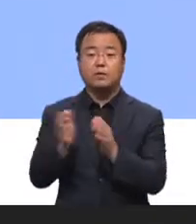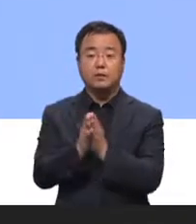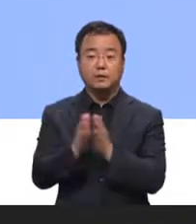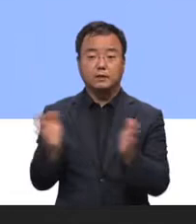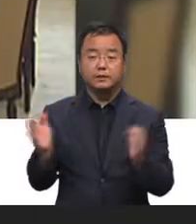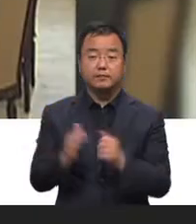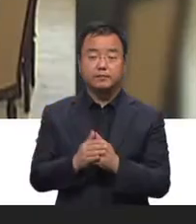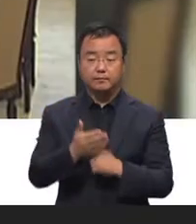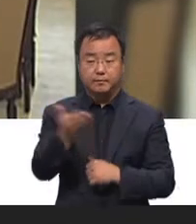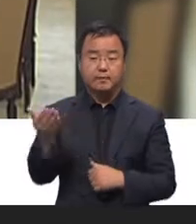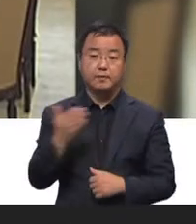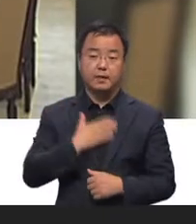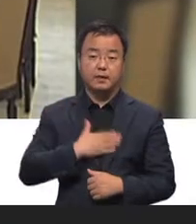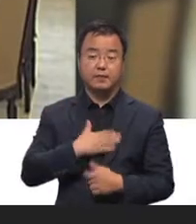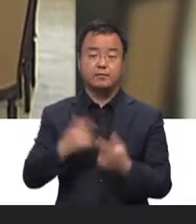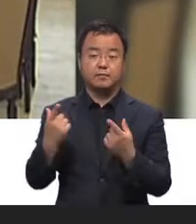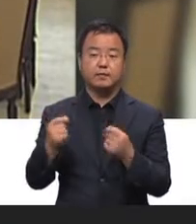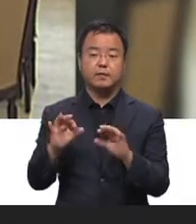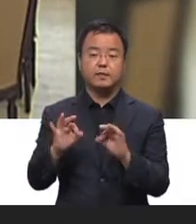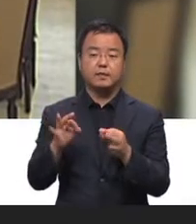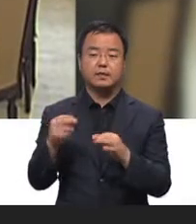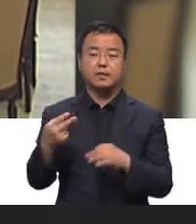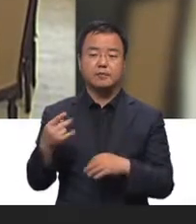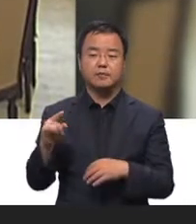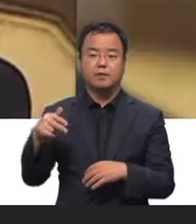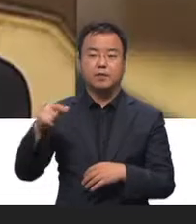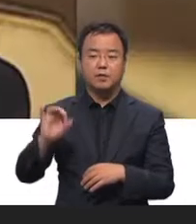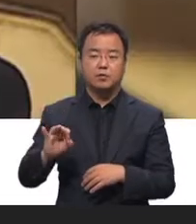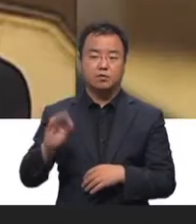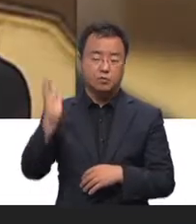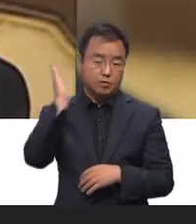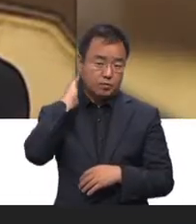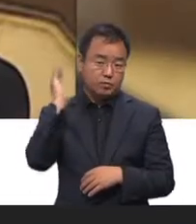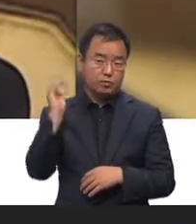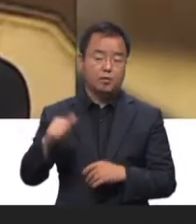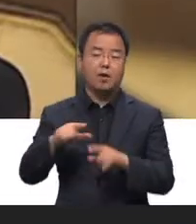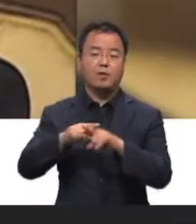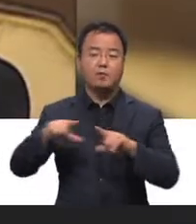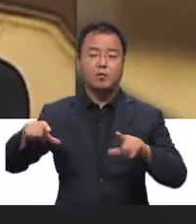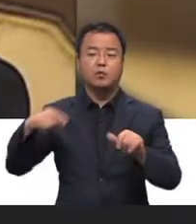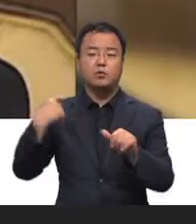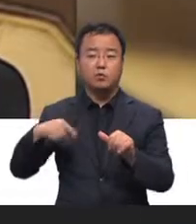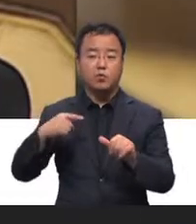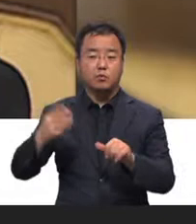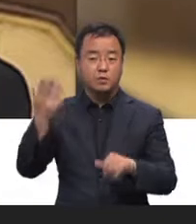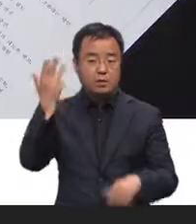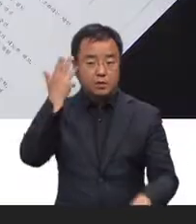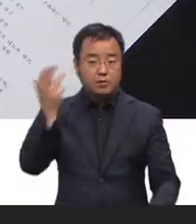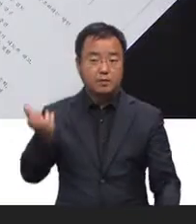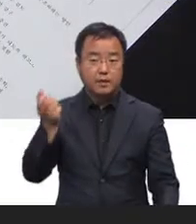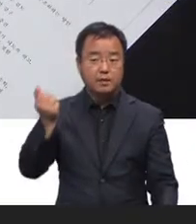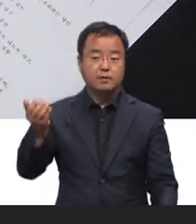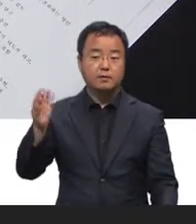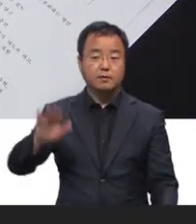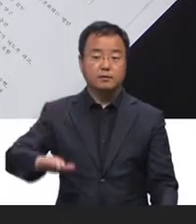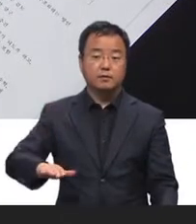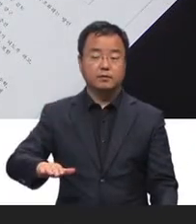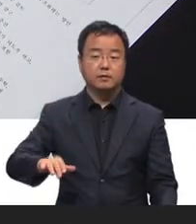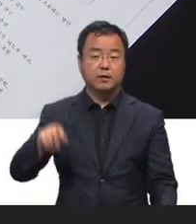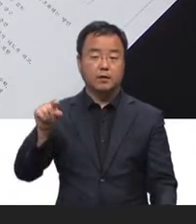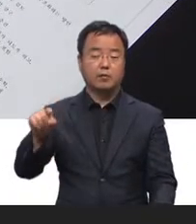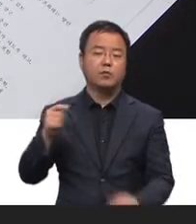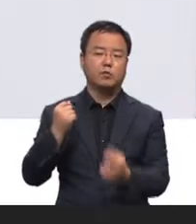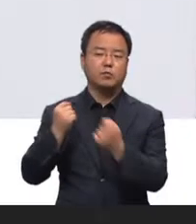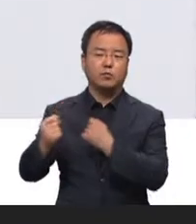아시다시피 킴 내정 대통령께서 그때 교육철학이 이제 평등 교육 철학 이었어요 함에도 불구하고 그